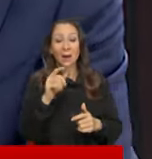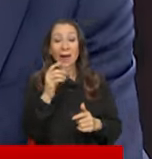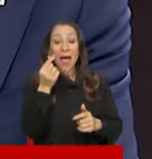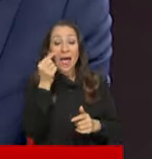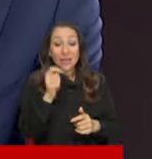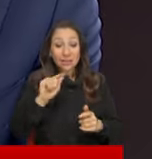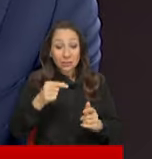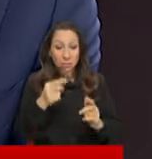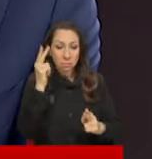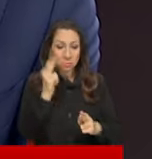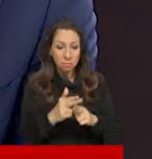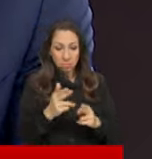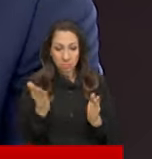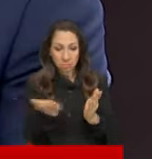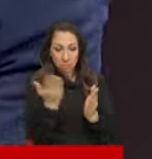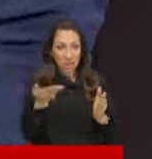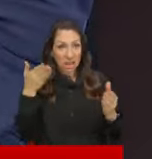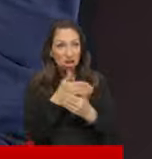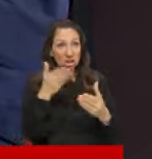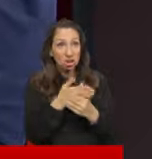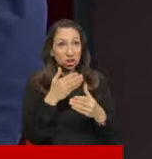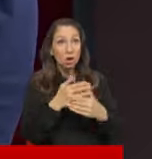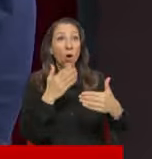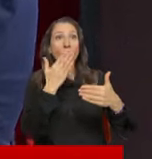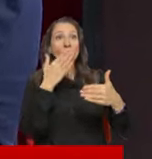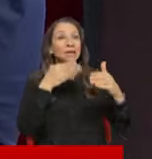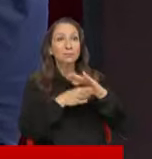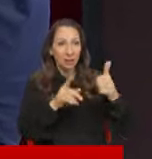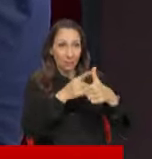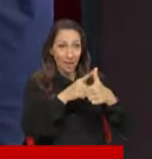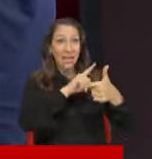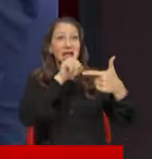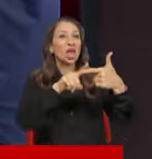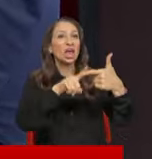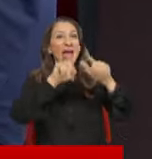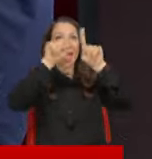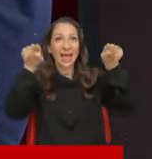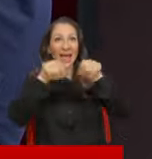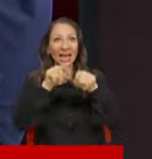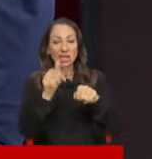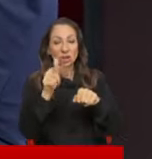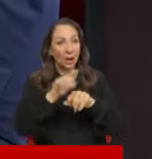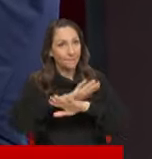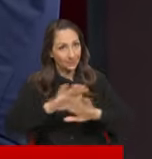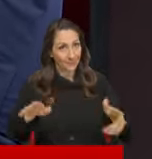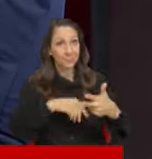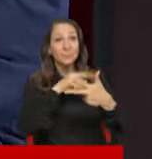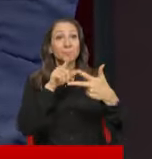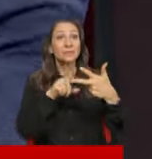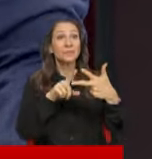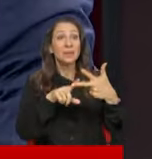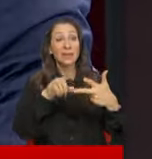imzalı tutanaklarla hızlıca ilçeden girişleri yapacak okulda giriş yapıldı birinci ekran ilçe binasında giriş yapıldı ikinci